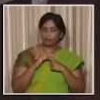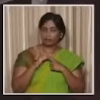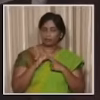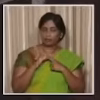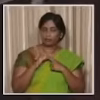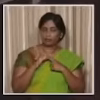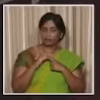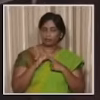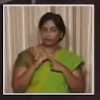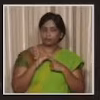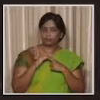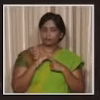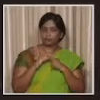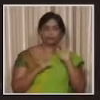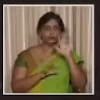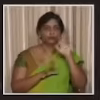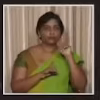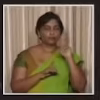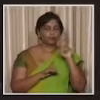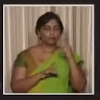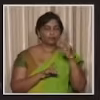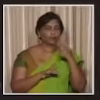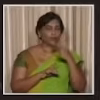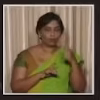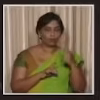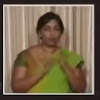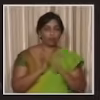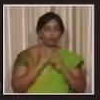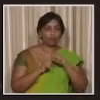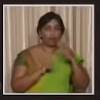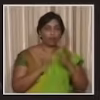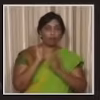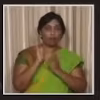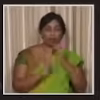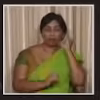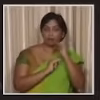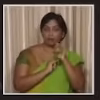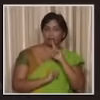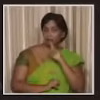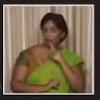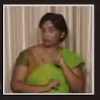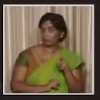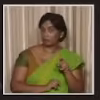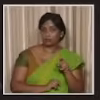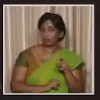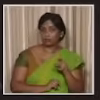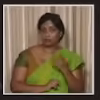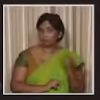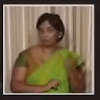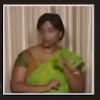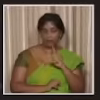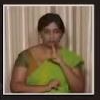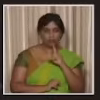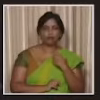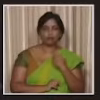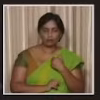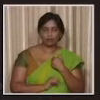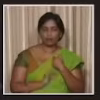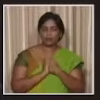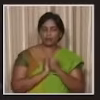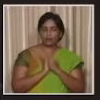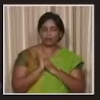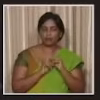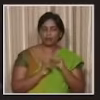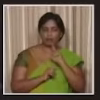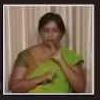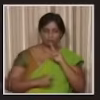Niyoga anu eke uyarate kisima mantri re ganat mantri re aitu aar opale chodana vak kala itu nehai kila tiya rama me garu mantri tumai kata